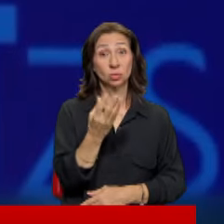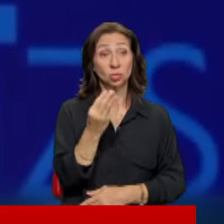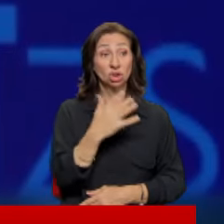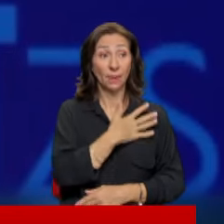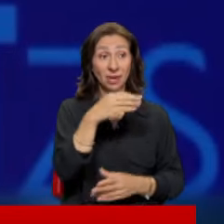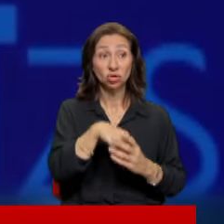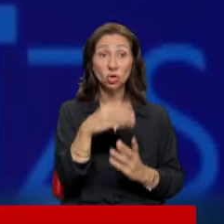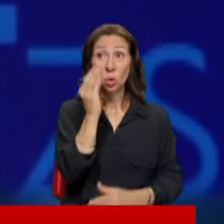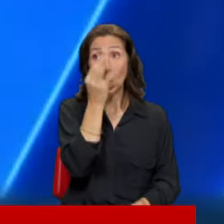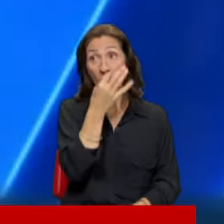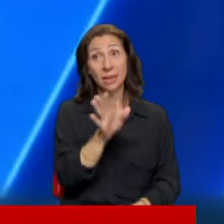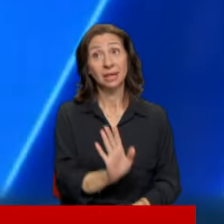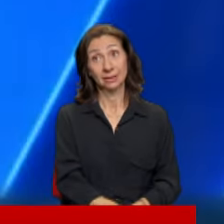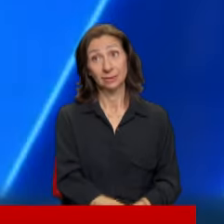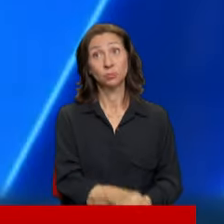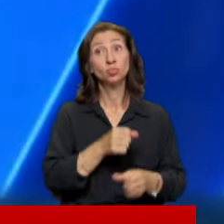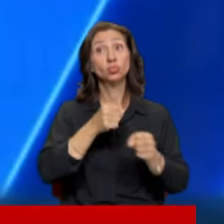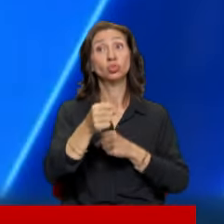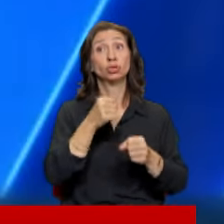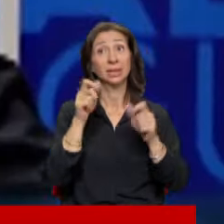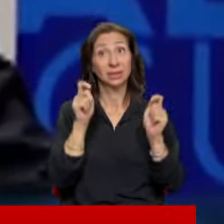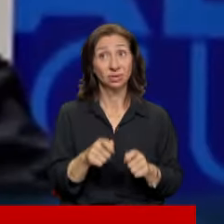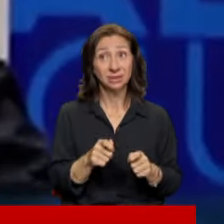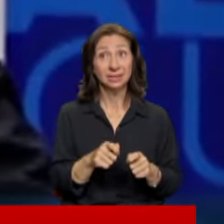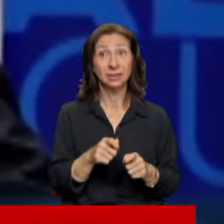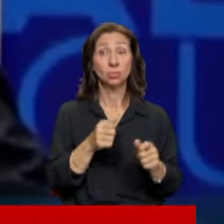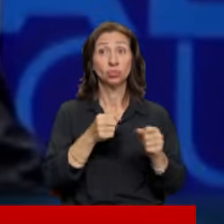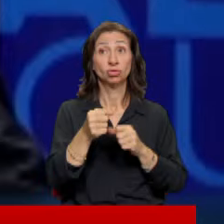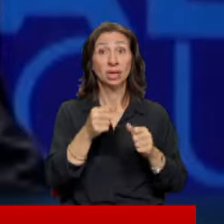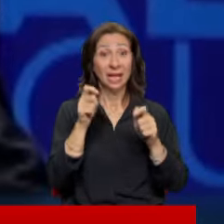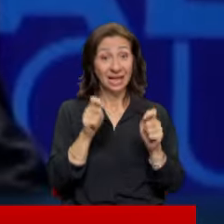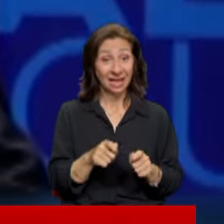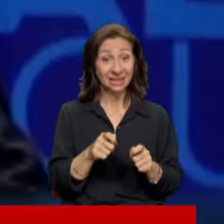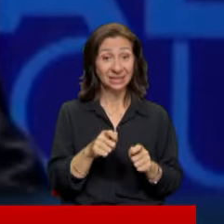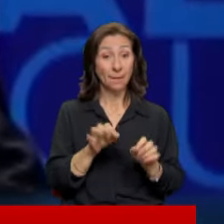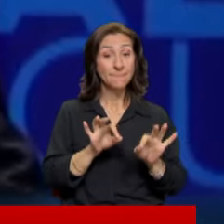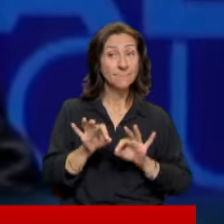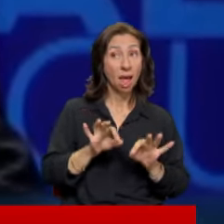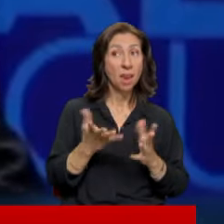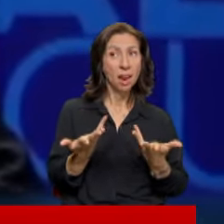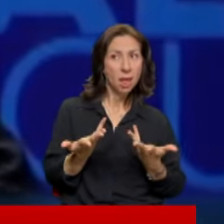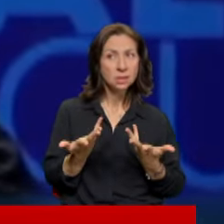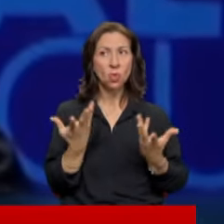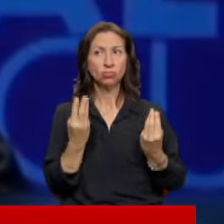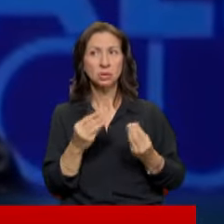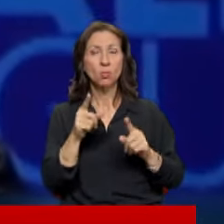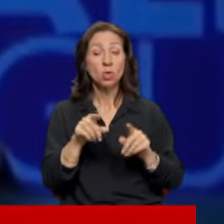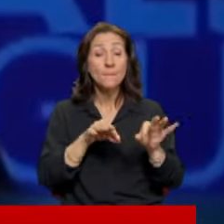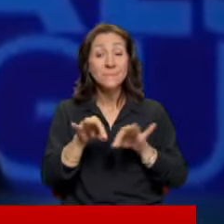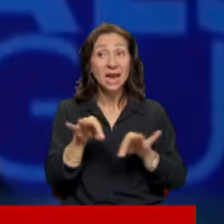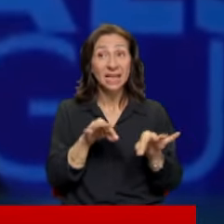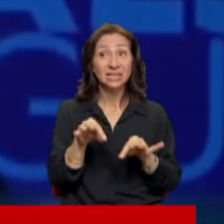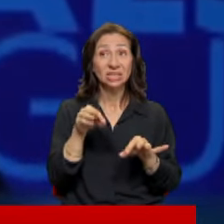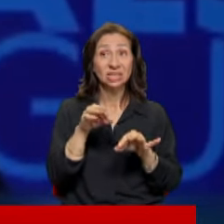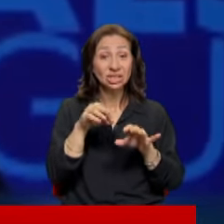çok kolay bir Olay değildir mücadele edeceksiniz mücadelenin stratejisini oluşturacaksınız Bu